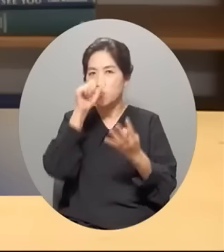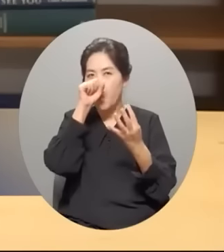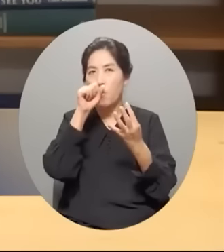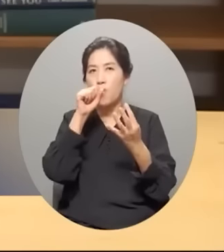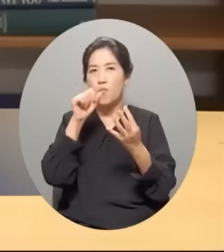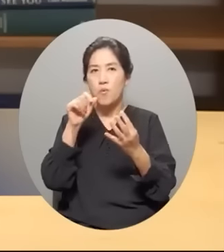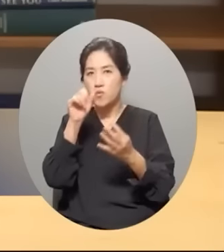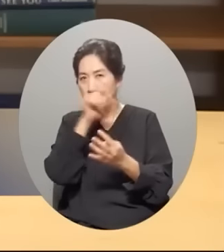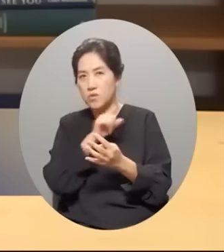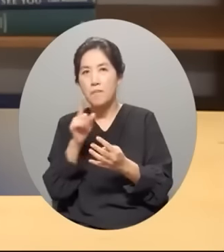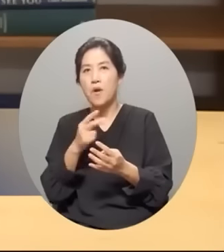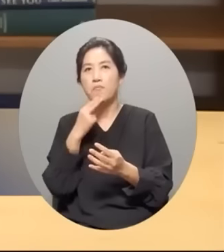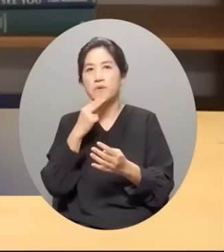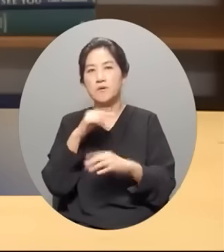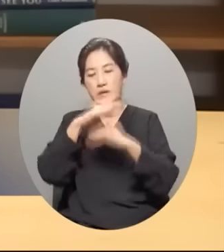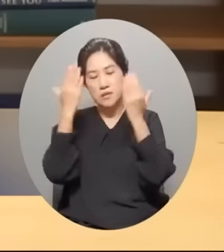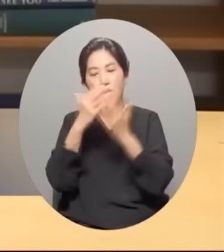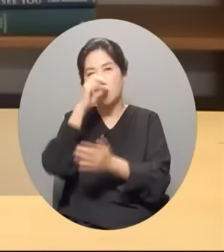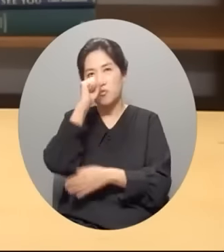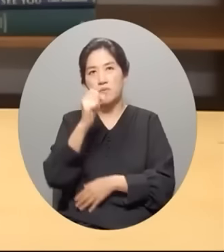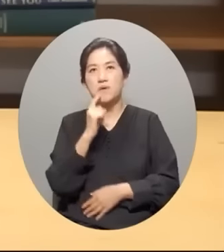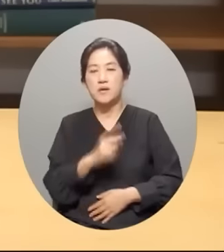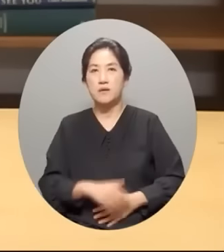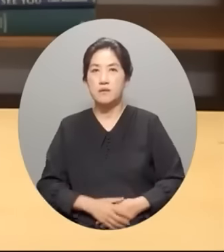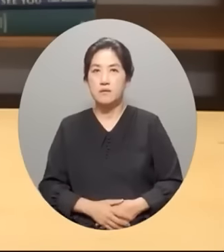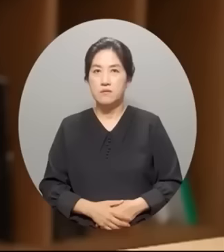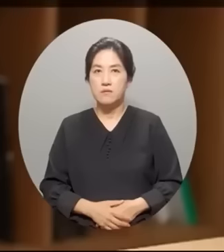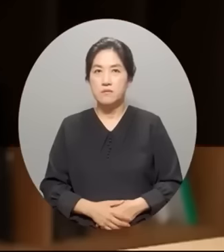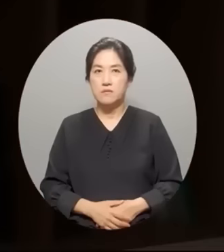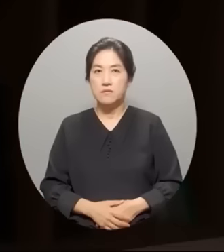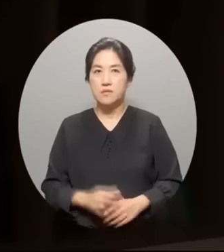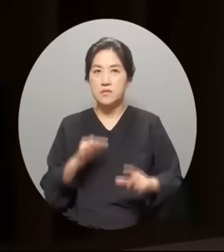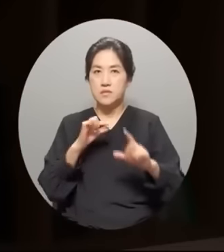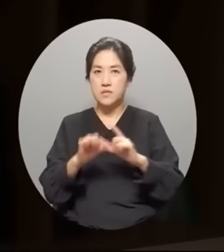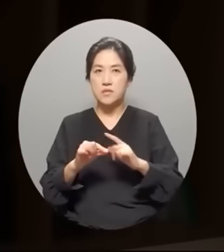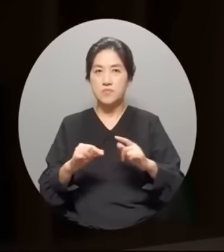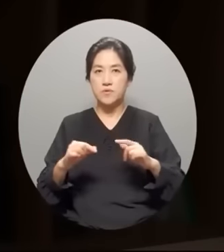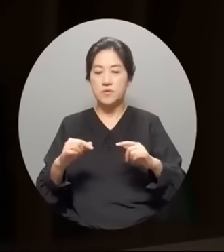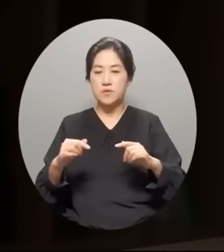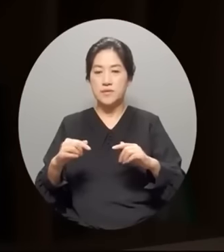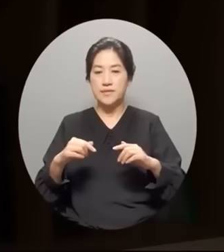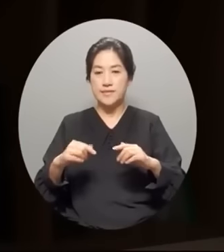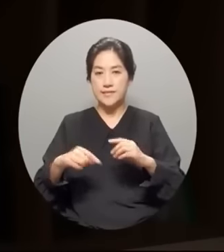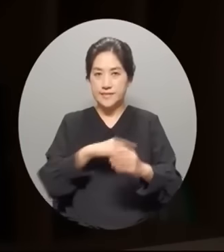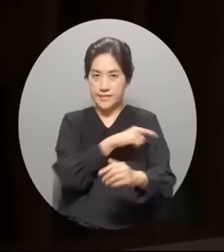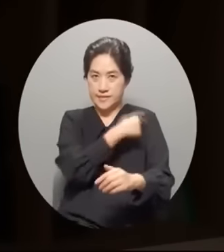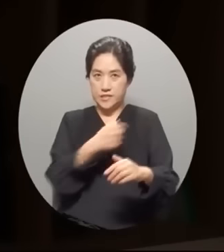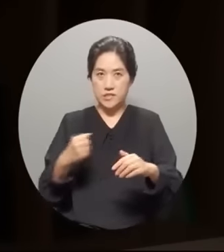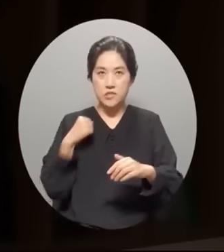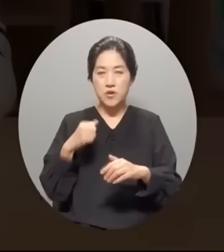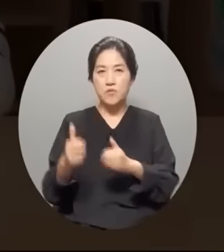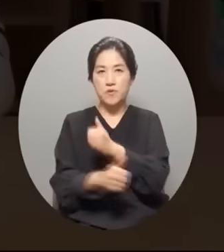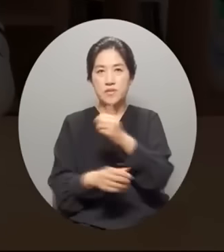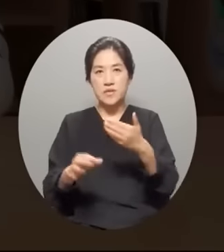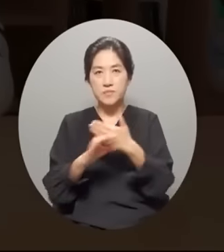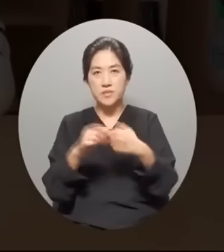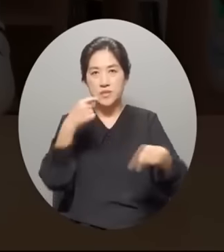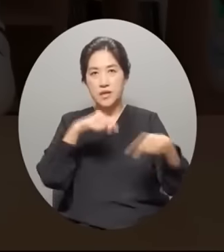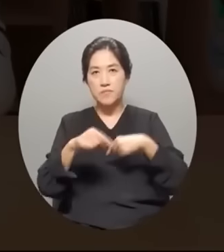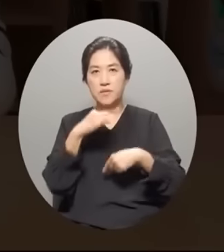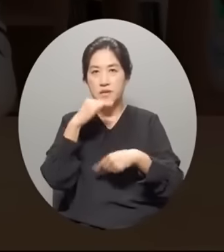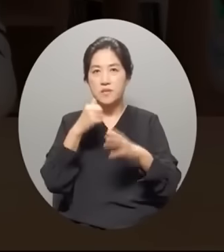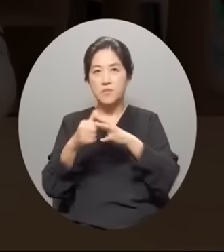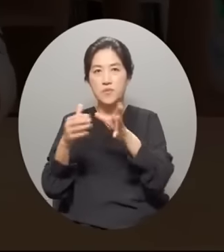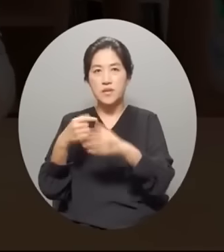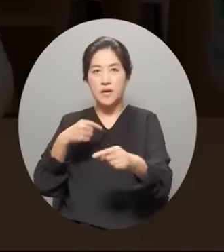좋다 뭐가 안 좋다가 없어요. 그냥 다 좋다. 일부 전력강화위원들이 스스로 임시감독이나 연령별